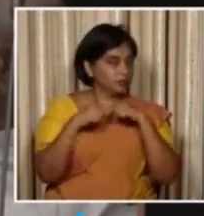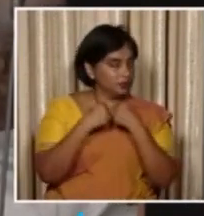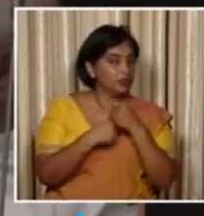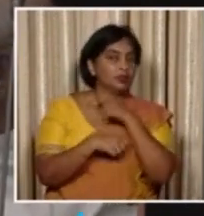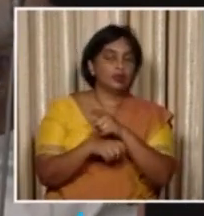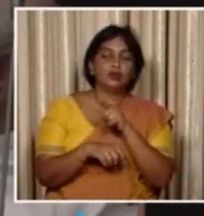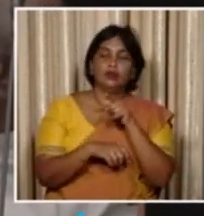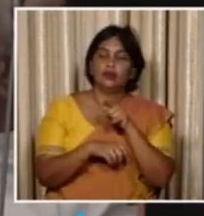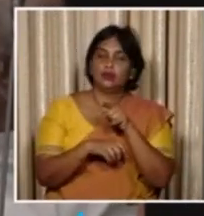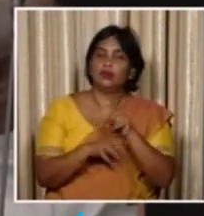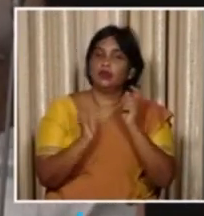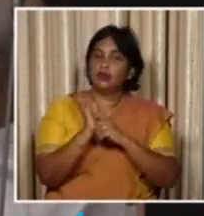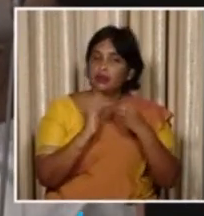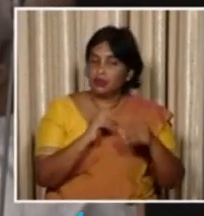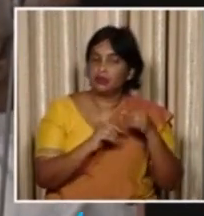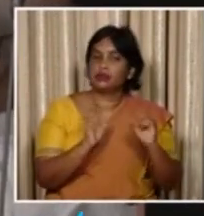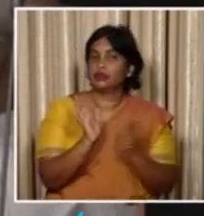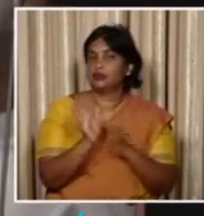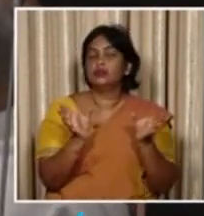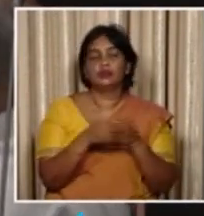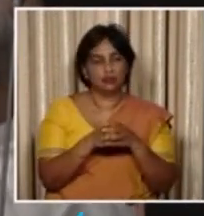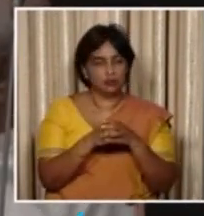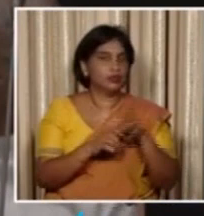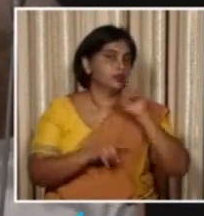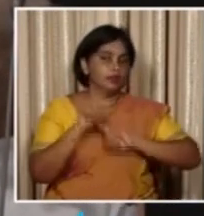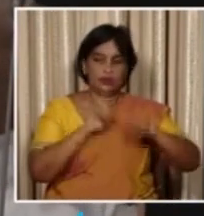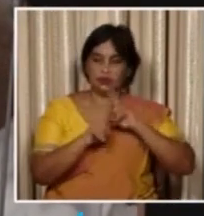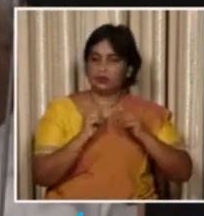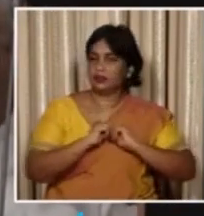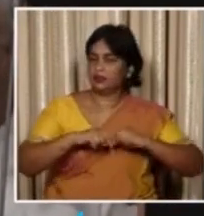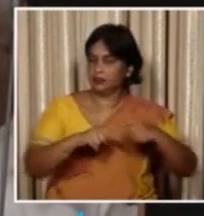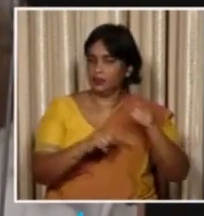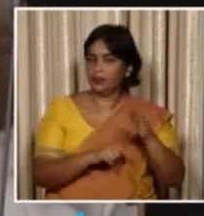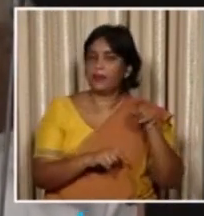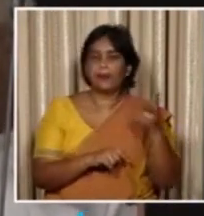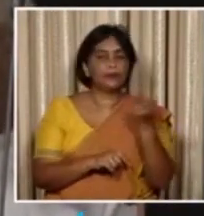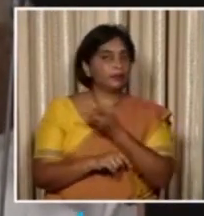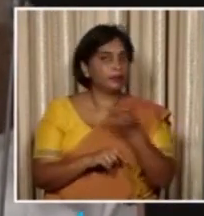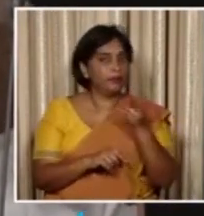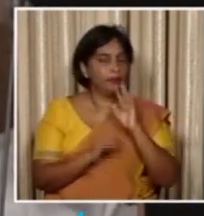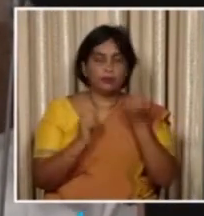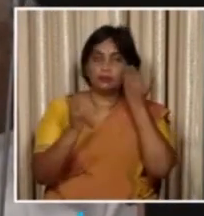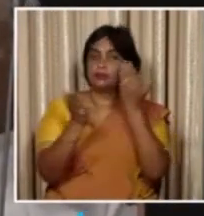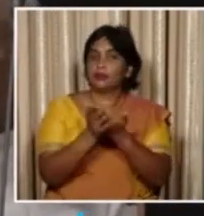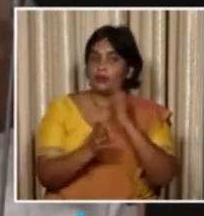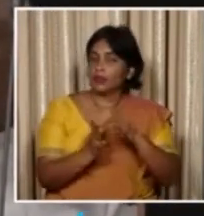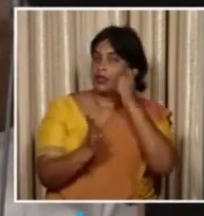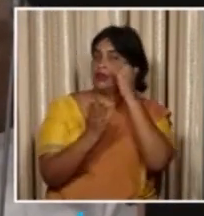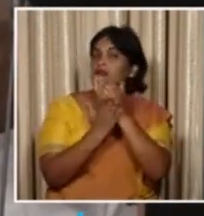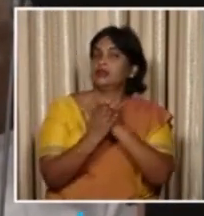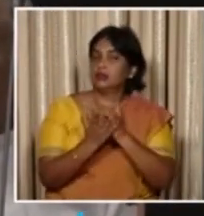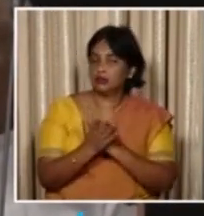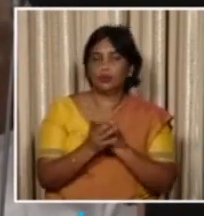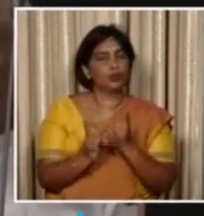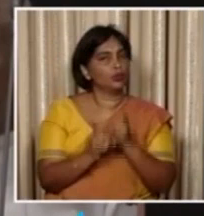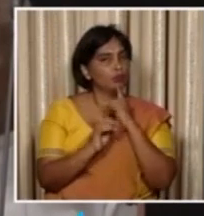Ema Nayahimiyange Kamutiwa Samaga Saakatcha Karagena Yanawa. Deparshaya Magin Idiripat Karana Lada Yojana